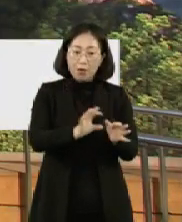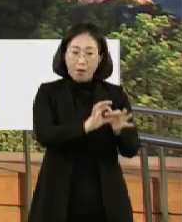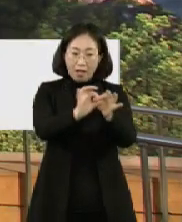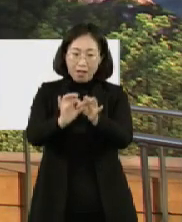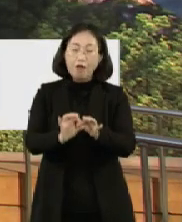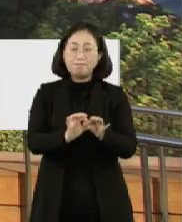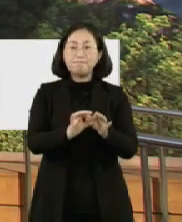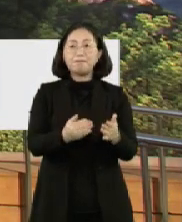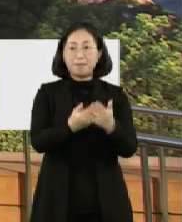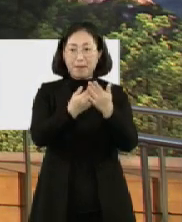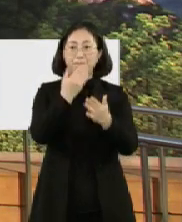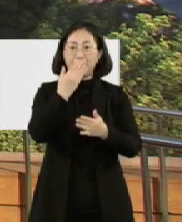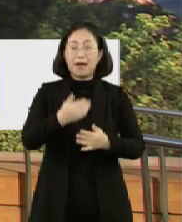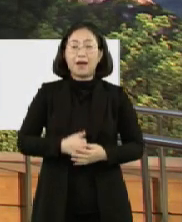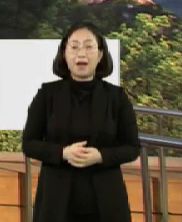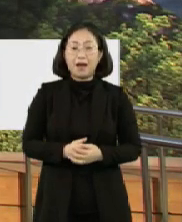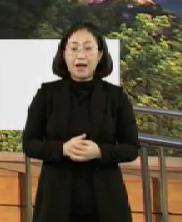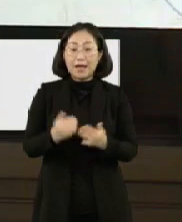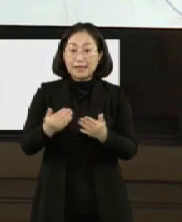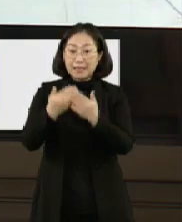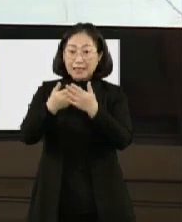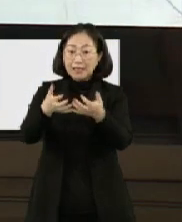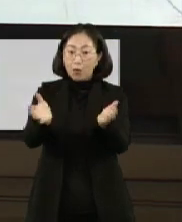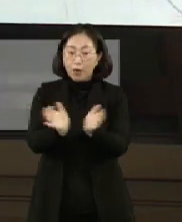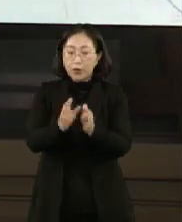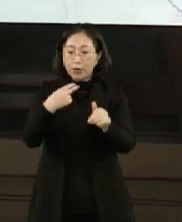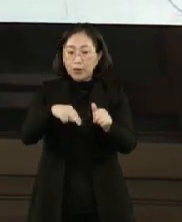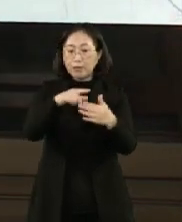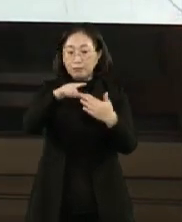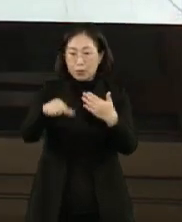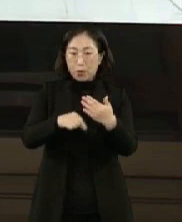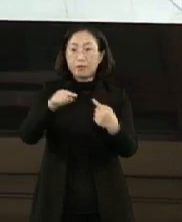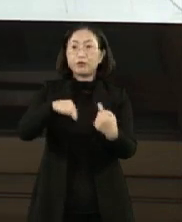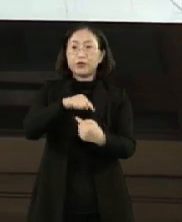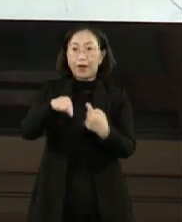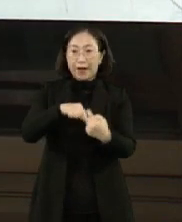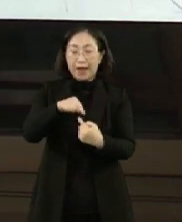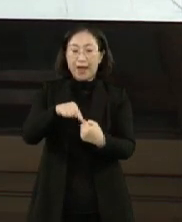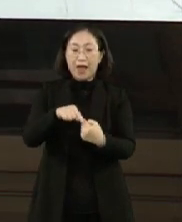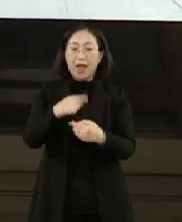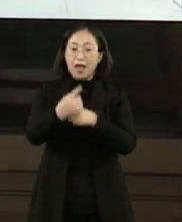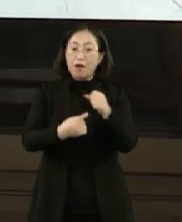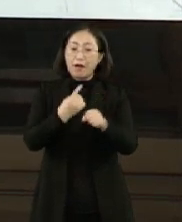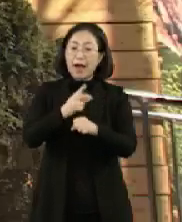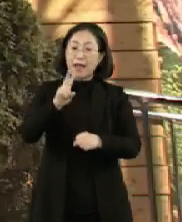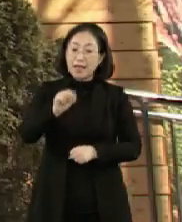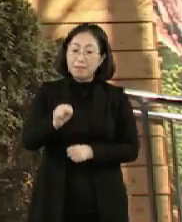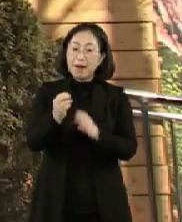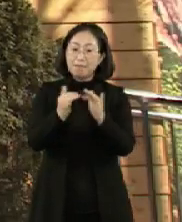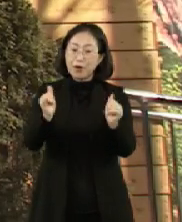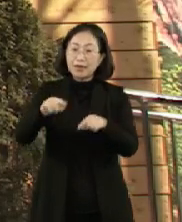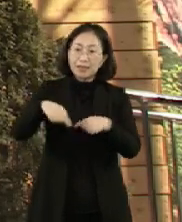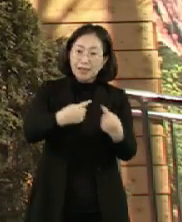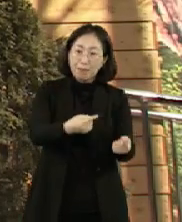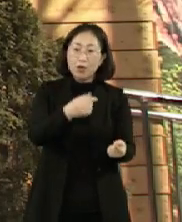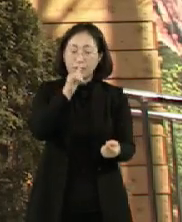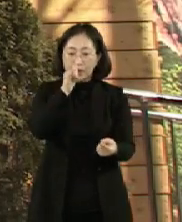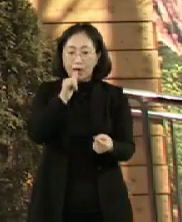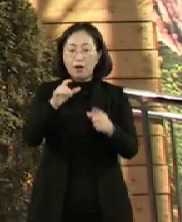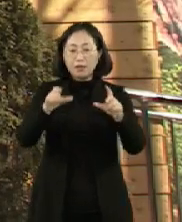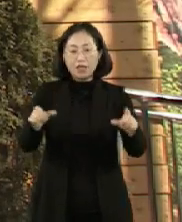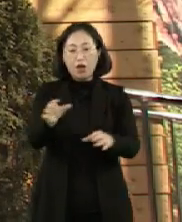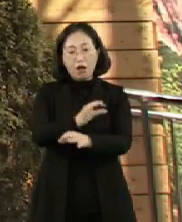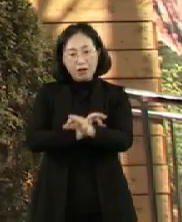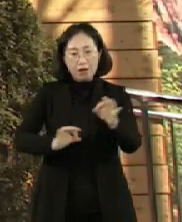조성이 가능해집니다. 진흥원은 주로 교육 프로그램을 운영하는 기관으로 연간 2만여 명이 참여하는 만큼